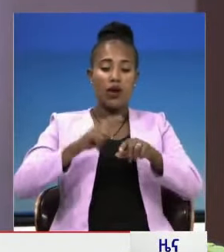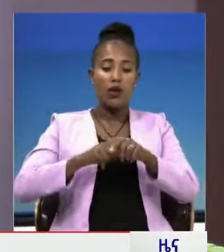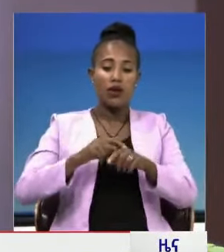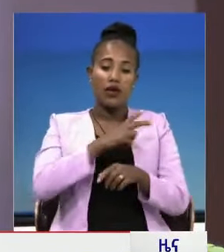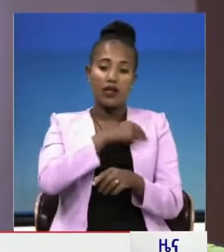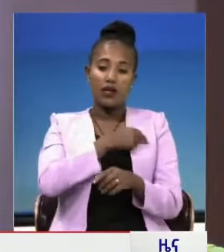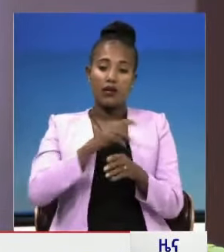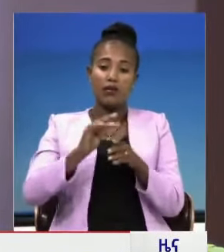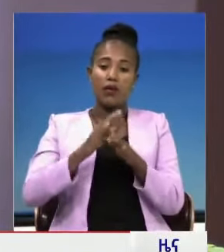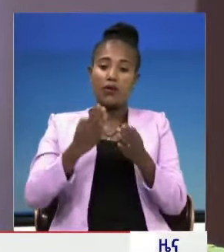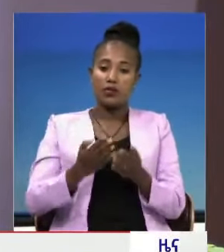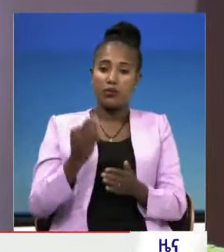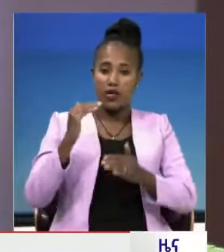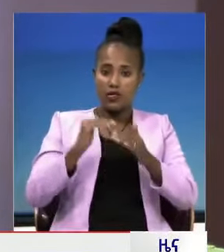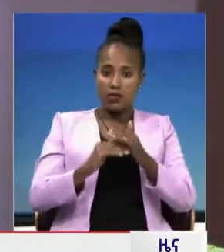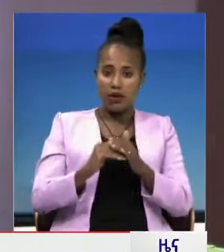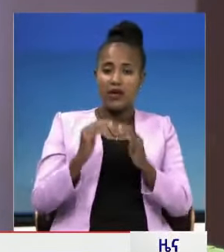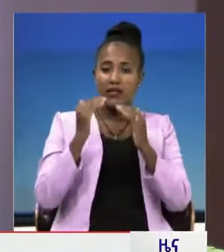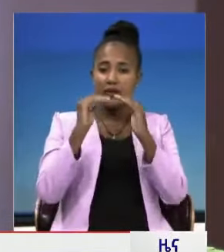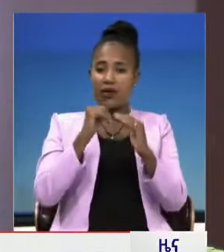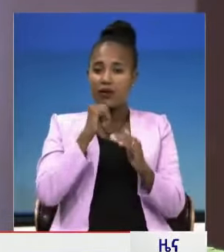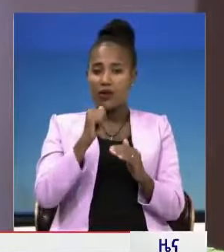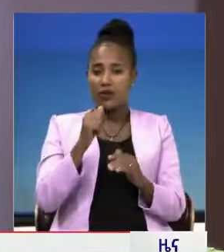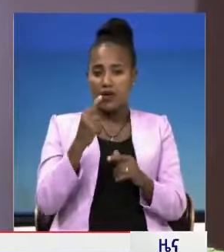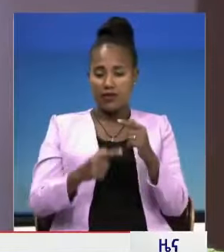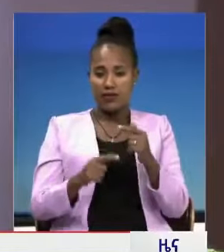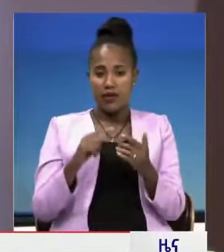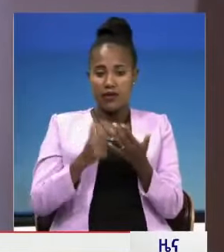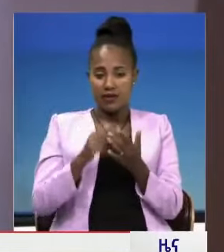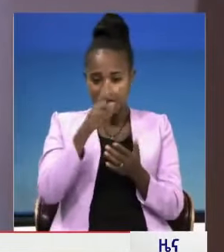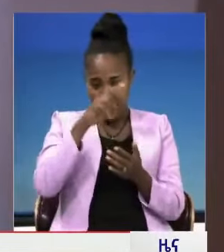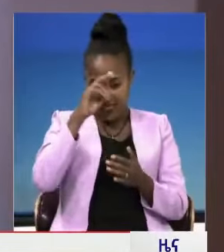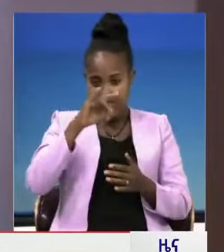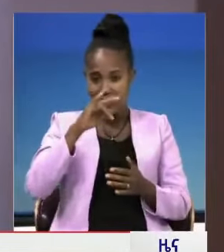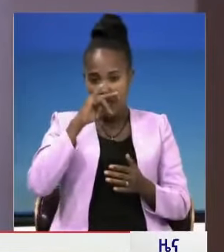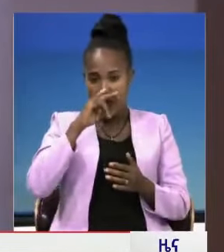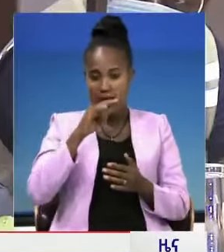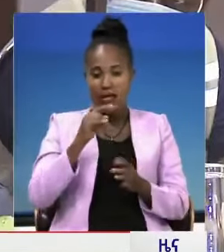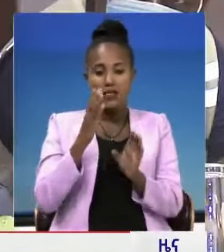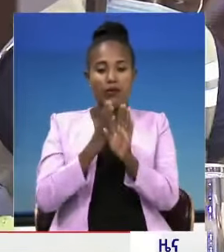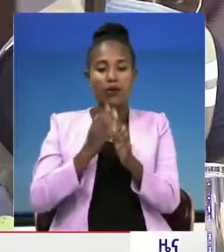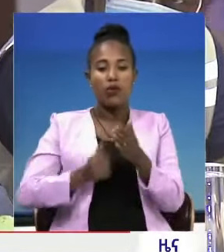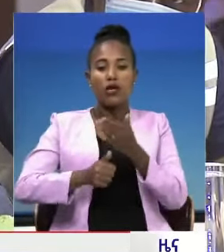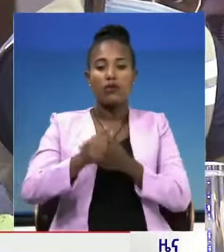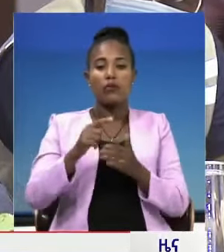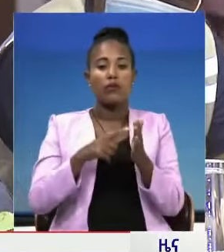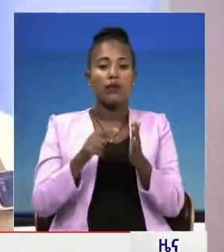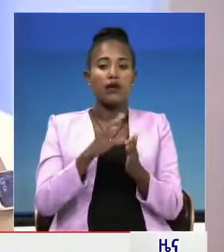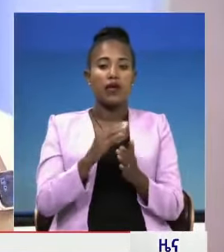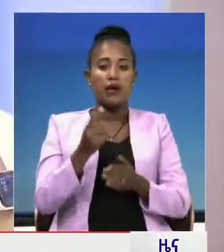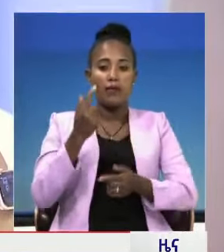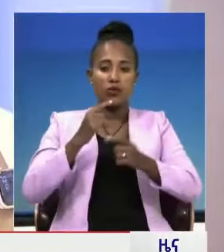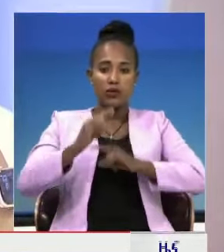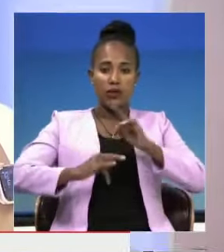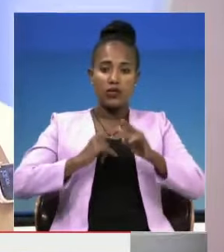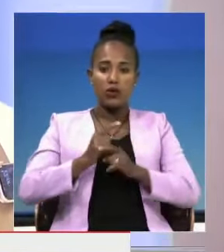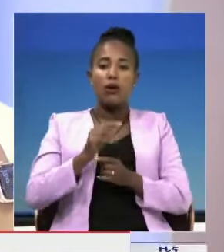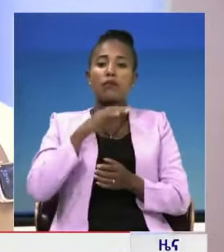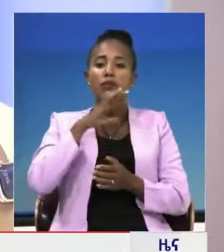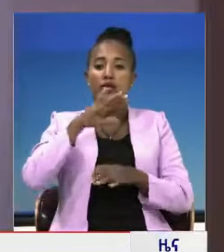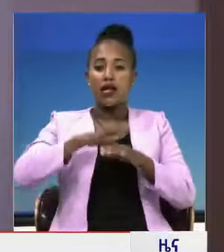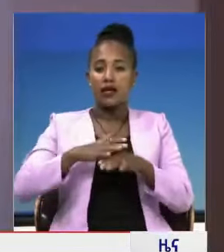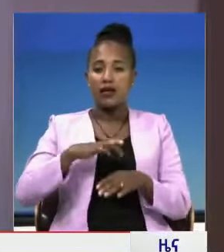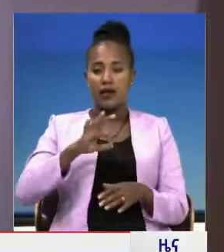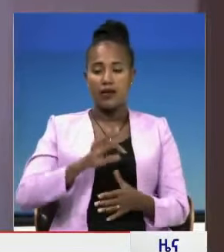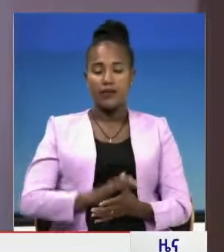ክሊኒክና ባለሙያዎችን ብናሰማራም ተመጣጣኝ ሊሆን አልቻለም። በዚህም ምክንያት ሕፃናት ለስነ ልቦና ጉዳት በመዳረግና መጪ ዘመናቸው በመበላሸት ላይ